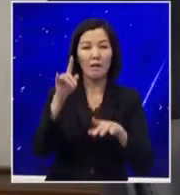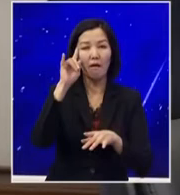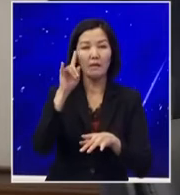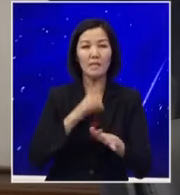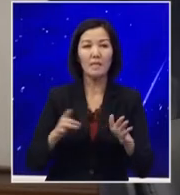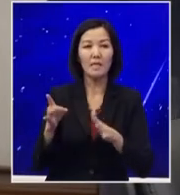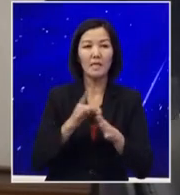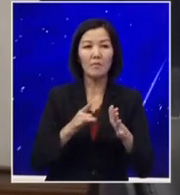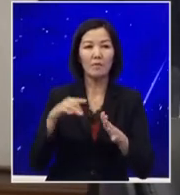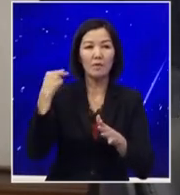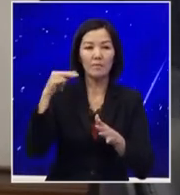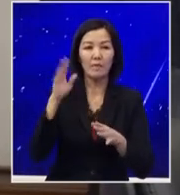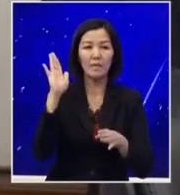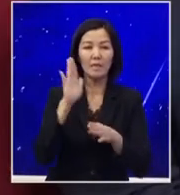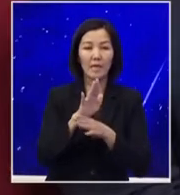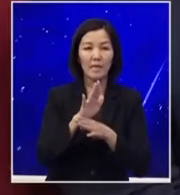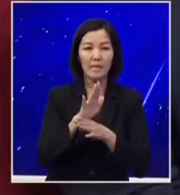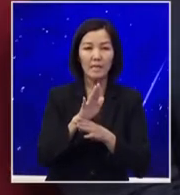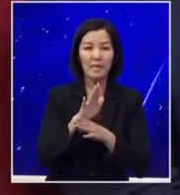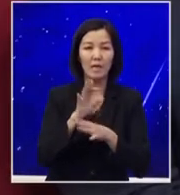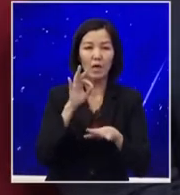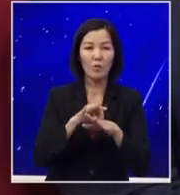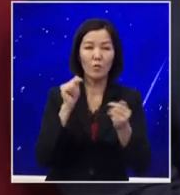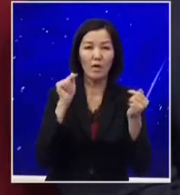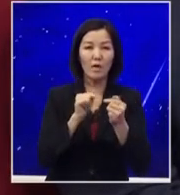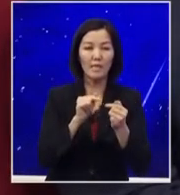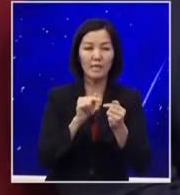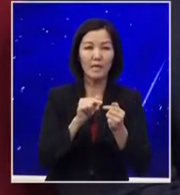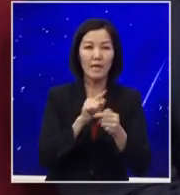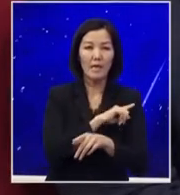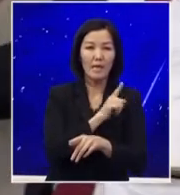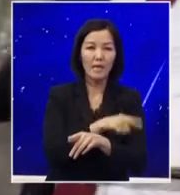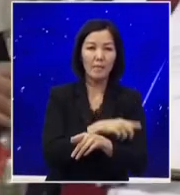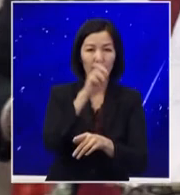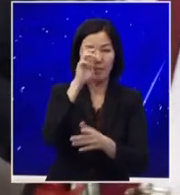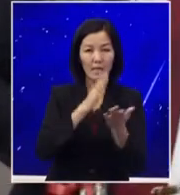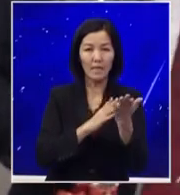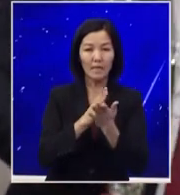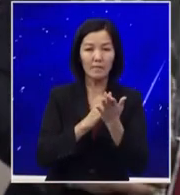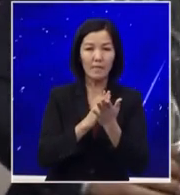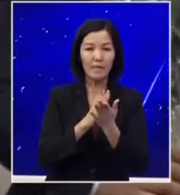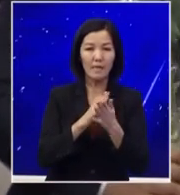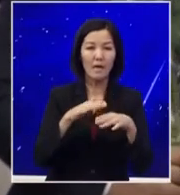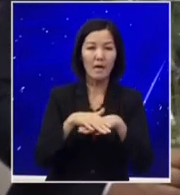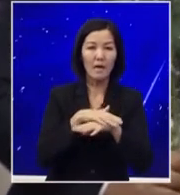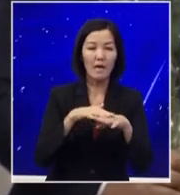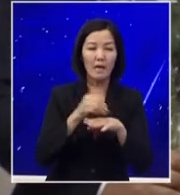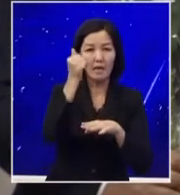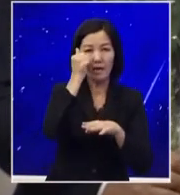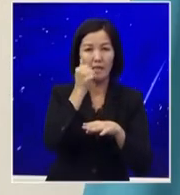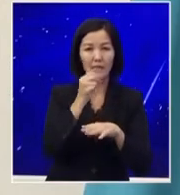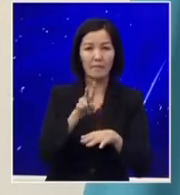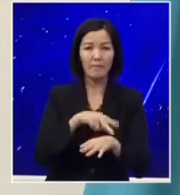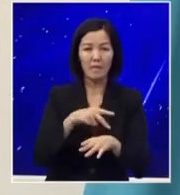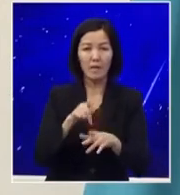Республикасы президентінің жарлығымен пандемияға қарсы күресте қажырлы еңбек үшін бірнеше мемлекеттік қызметкер халық алғысы медалін омырауына